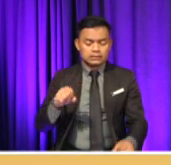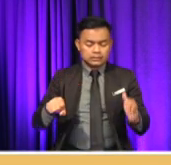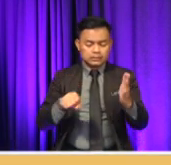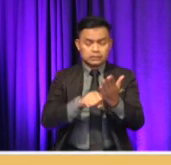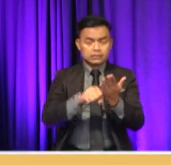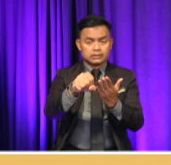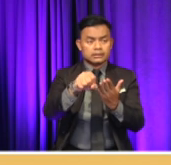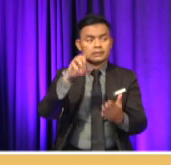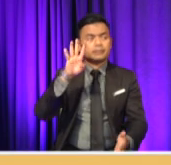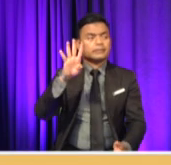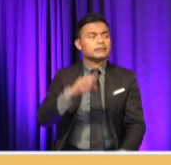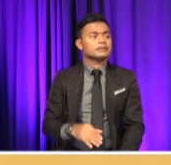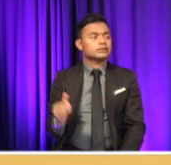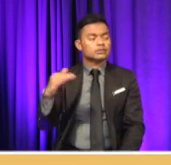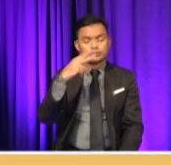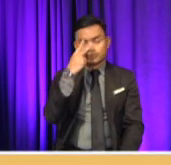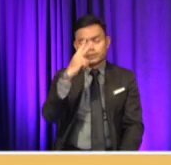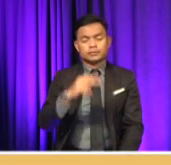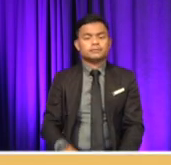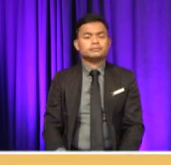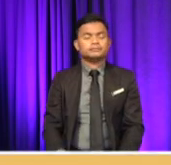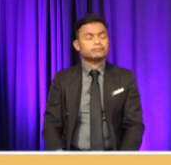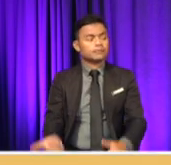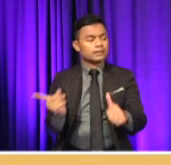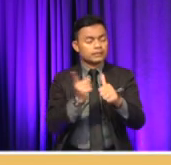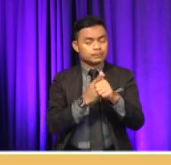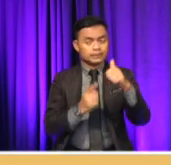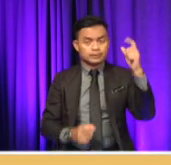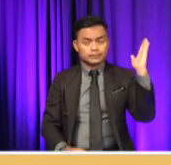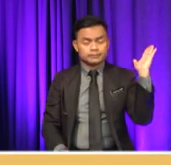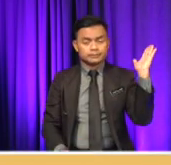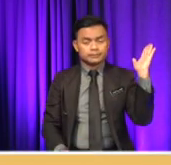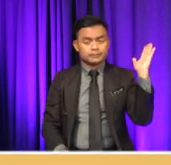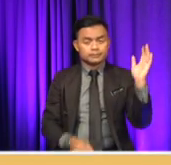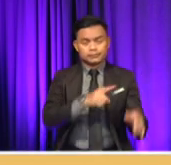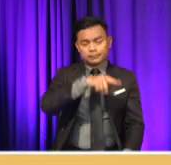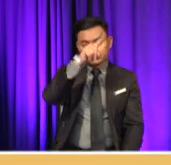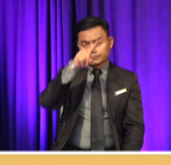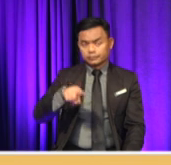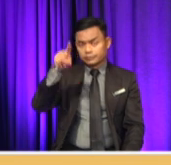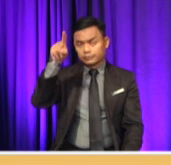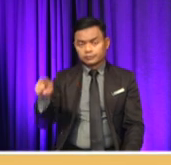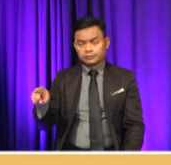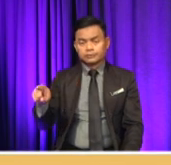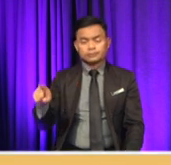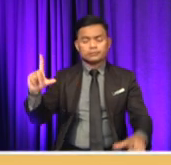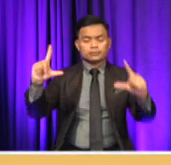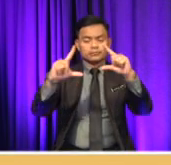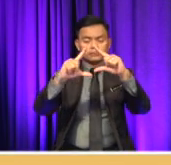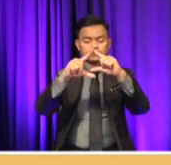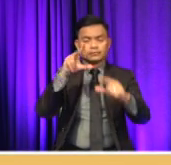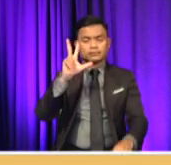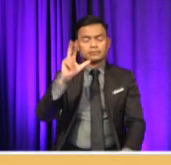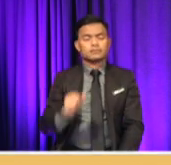rupa gelombang nih oke yang pertama kita ada gelombang gerigi ataupun segitiga itu memang bentuk segitiga Oke gelombang